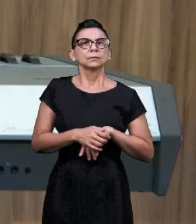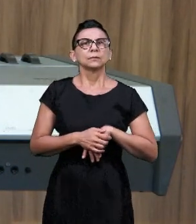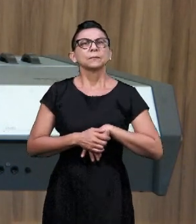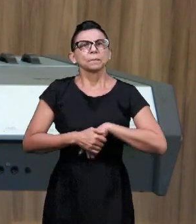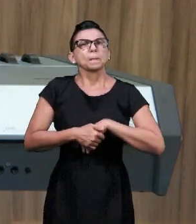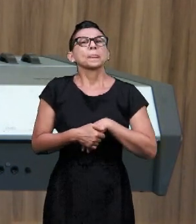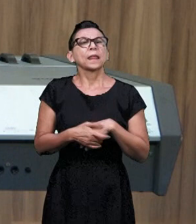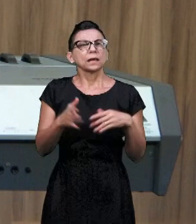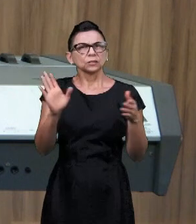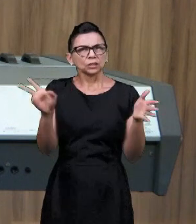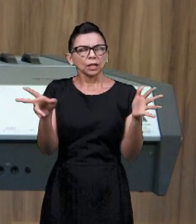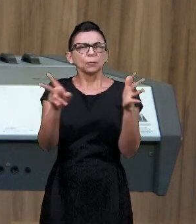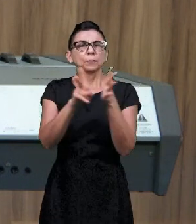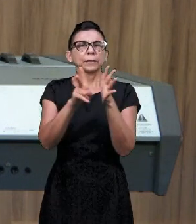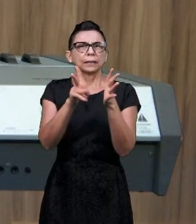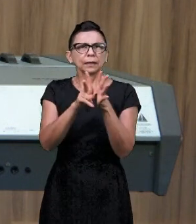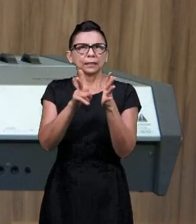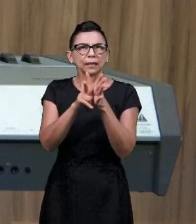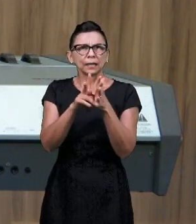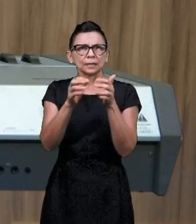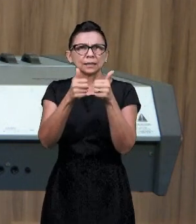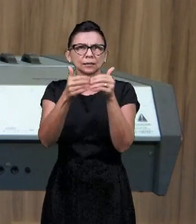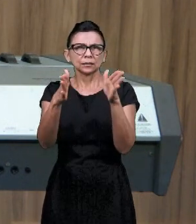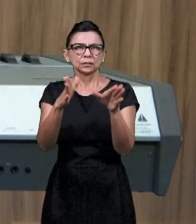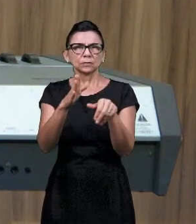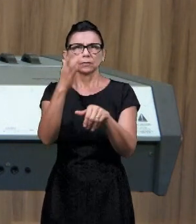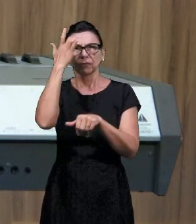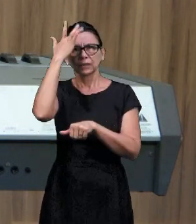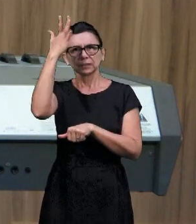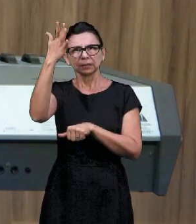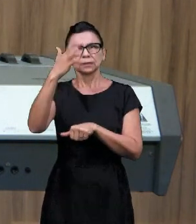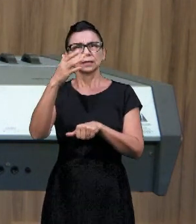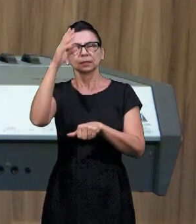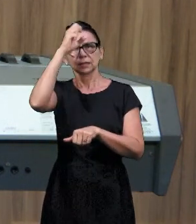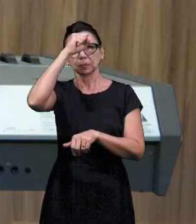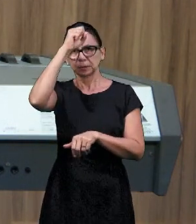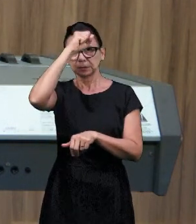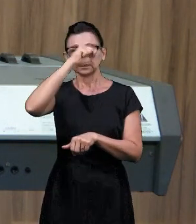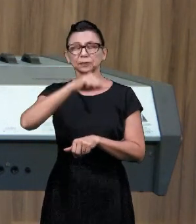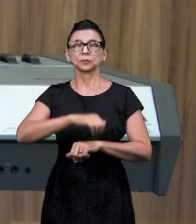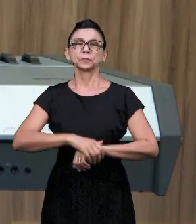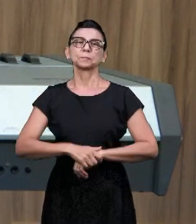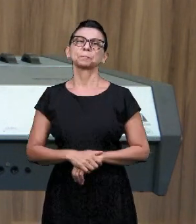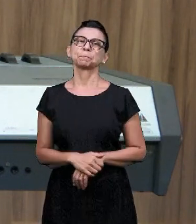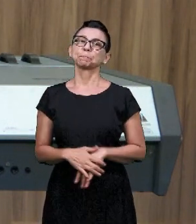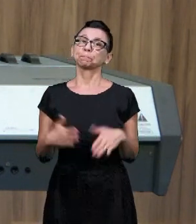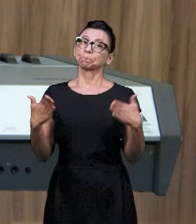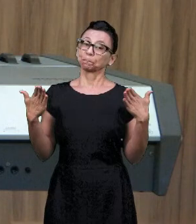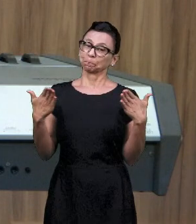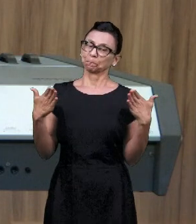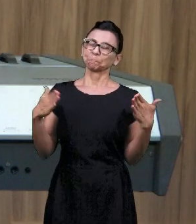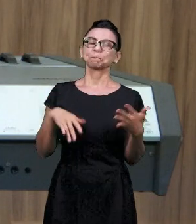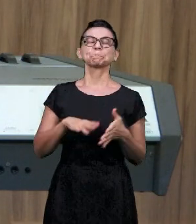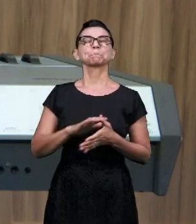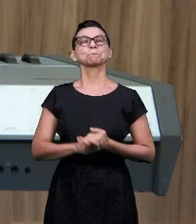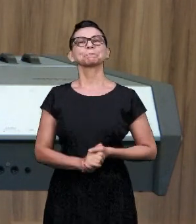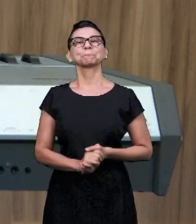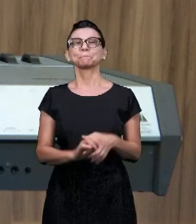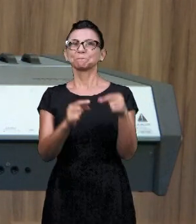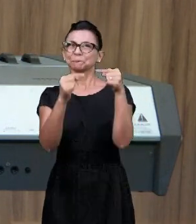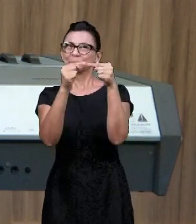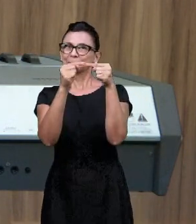déjà de l'introduction simplifiée de la louange que nous sommes en train d'apprendre. Donc maintenant, nous allons